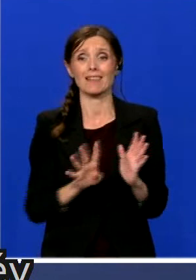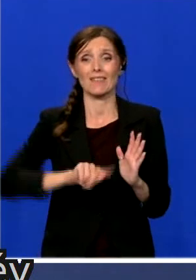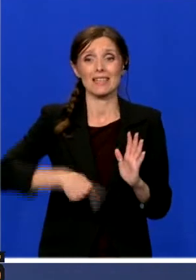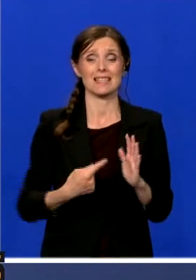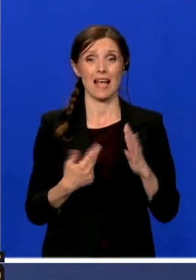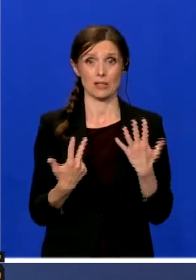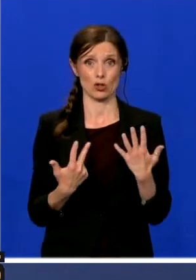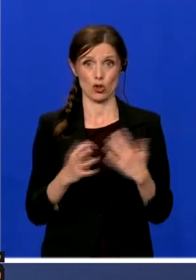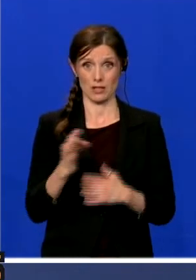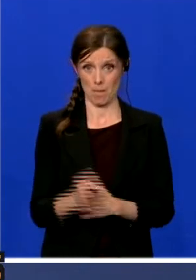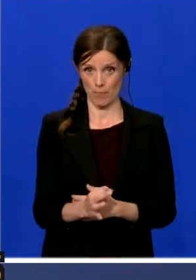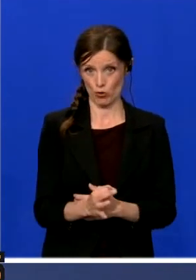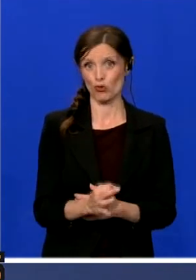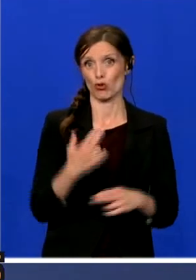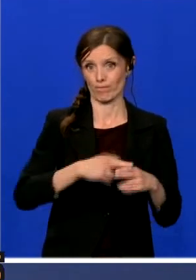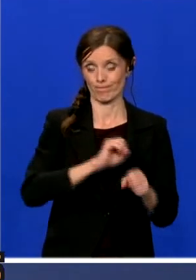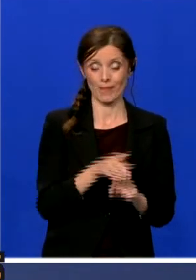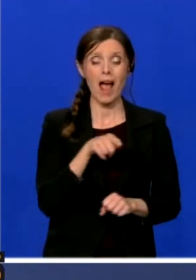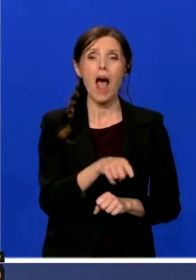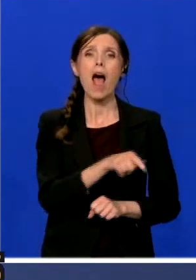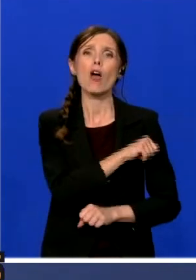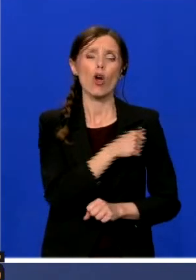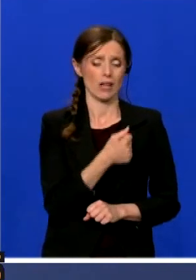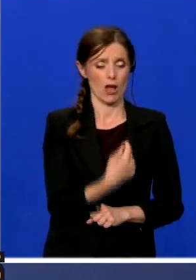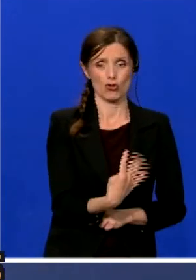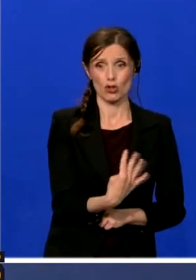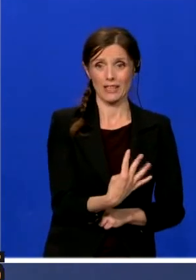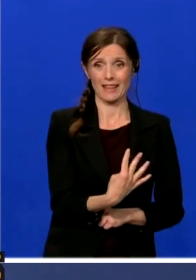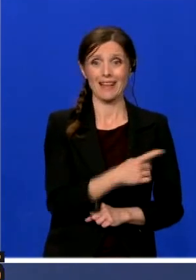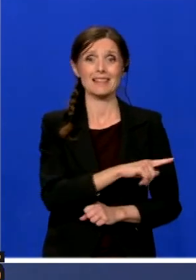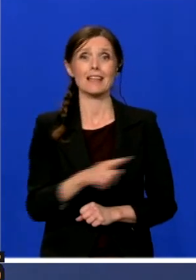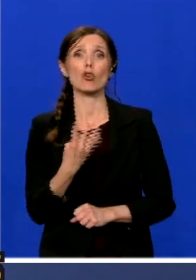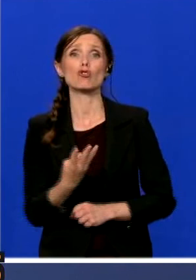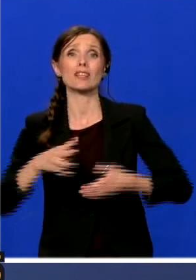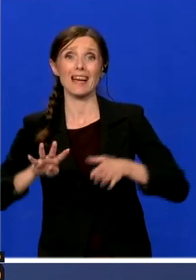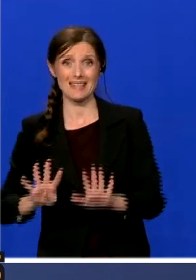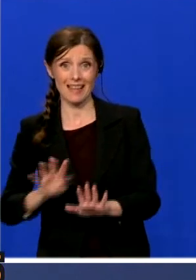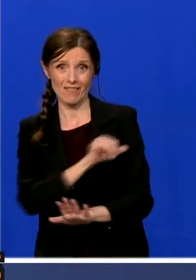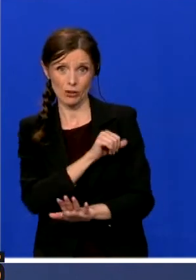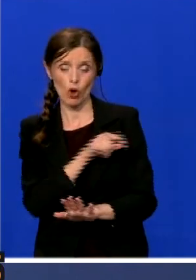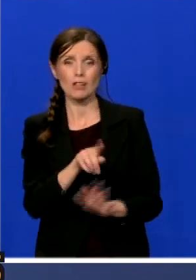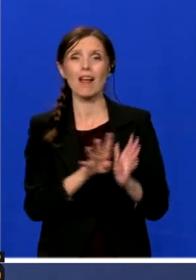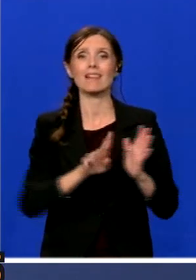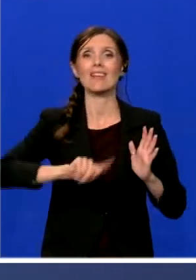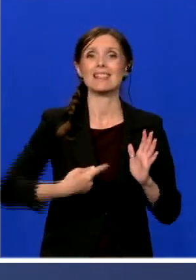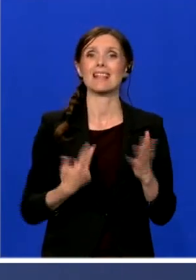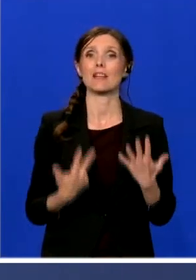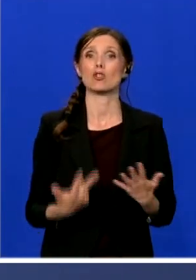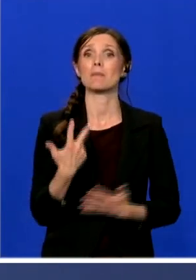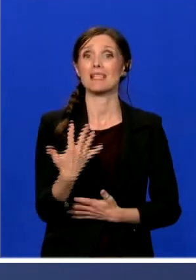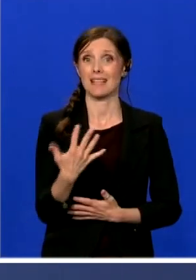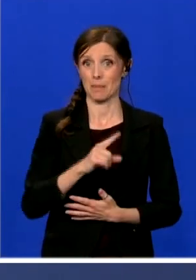19,8%. U uzrastu od 40 do 49 godina 19,85%.